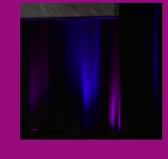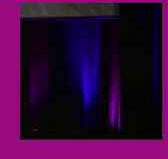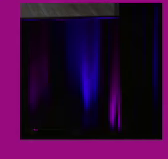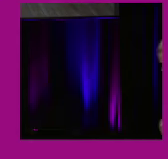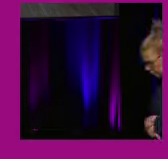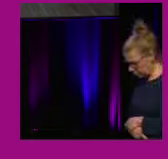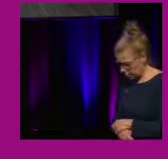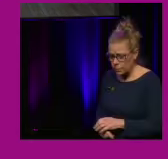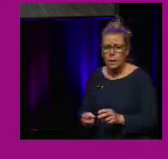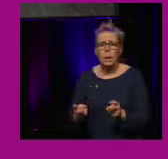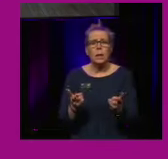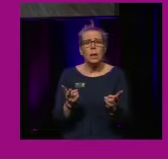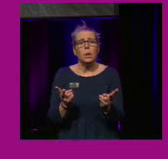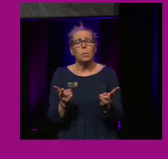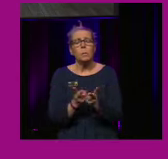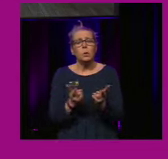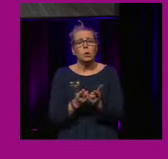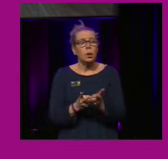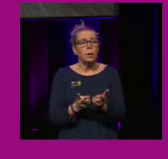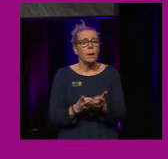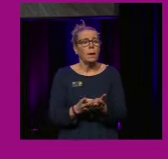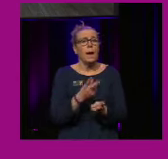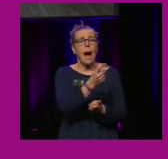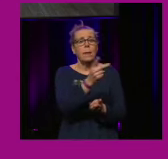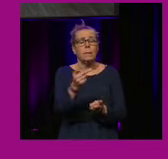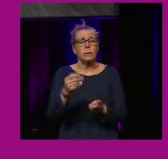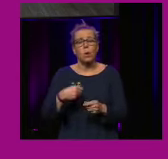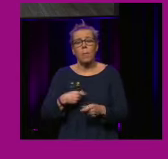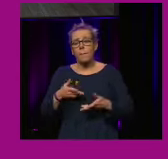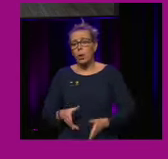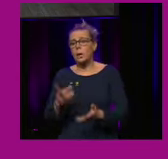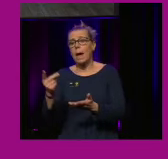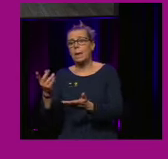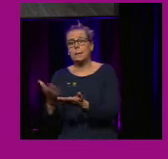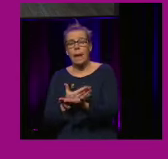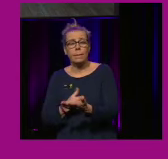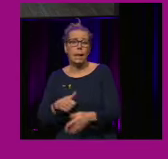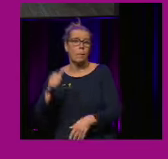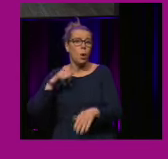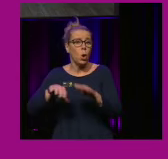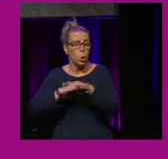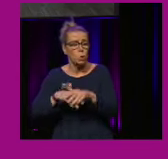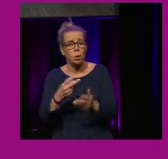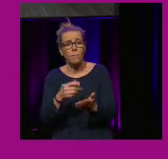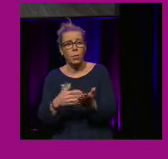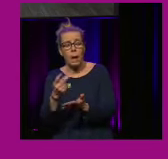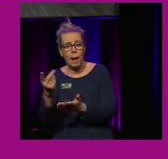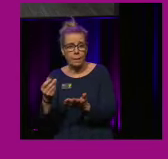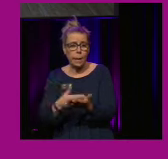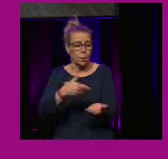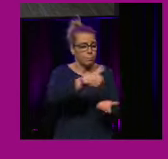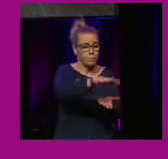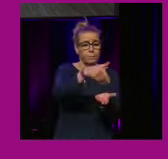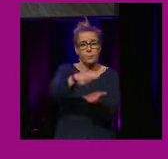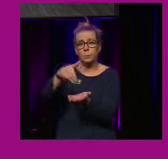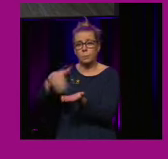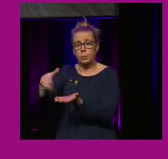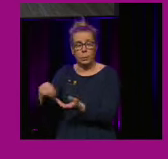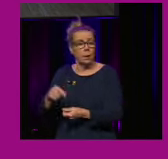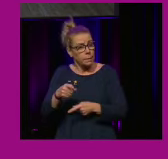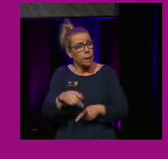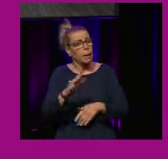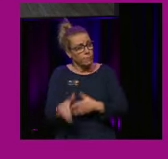alla andra som har en utländsk börd eller bakgrund. Detta förslag skulle kunna läggas av en regering